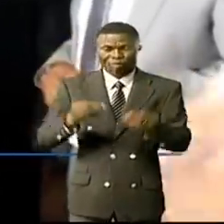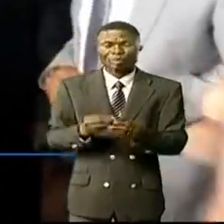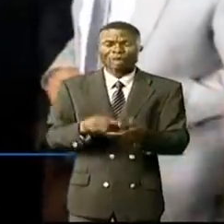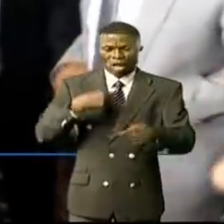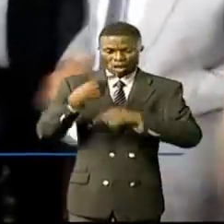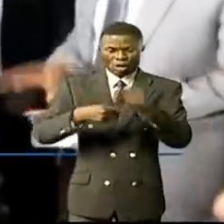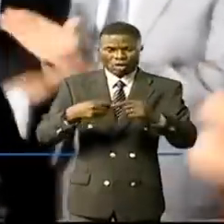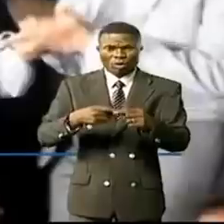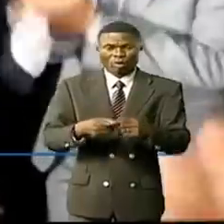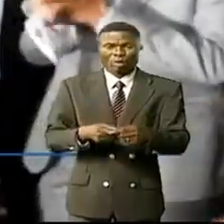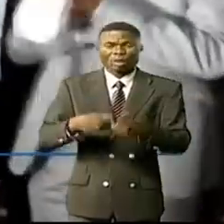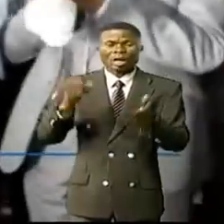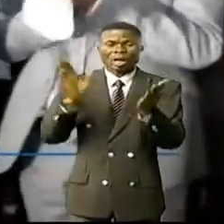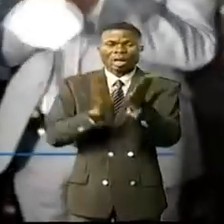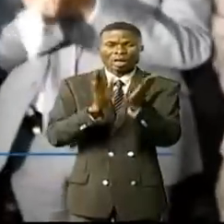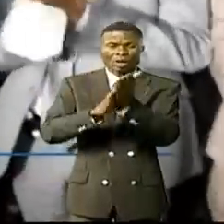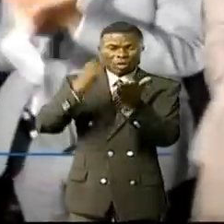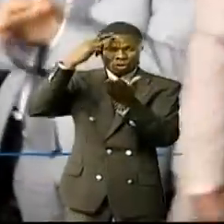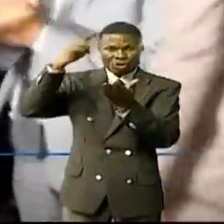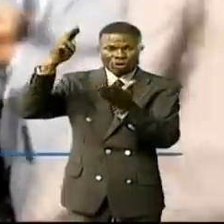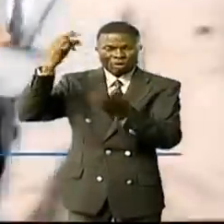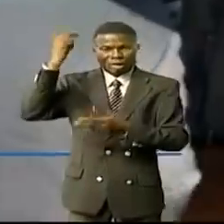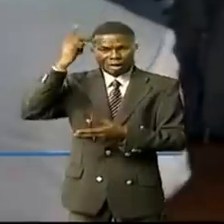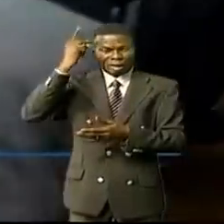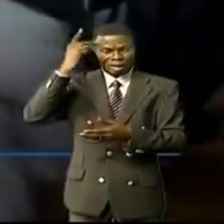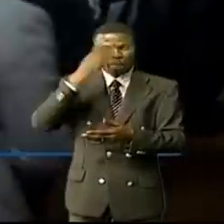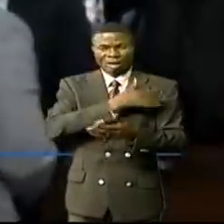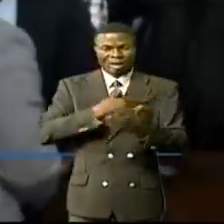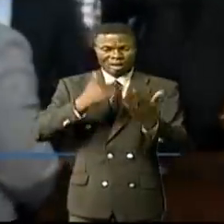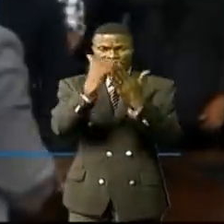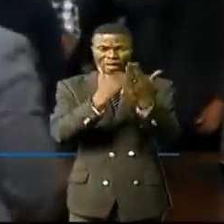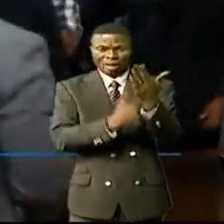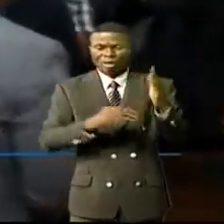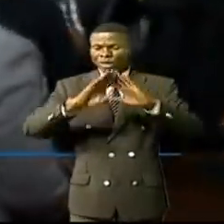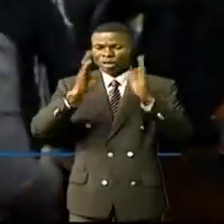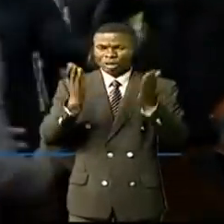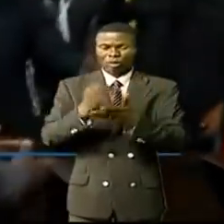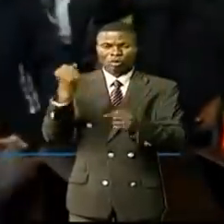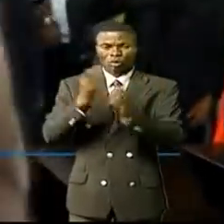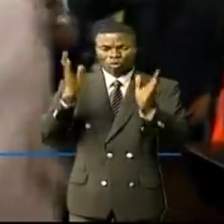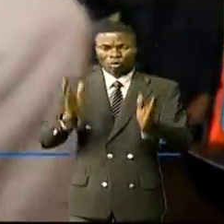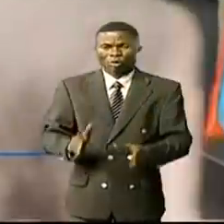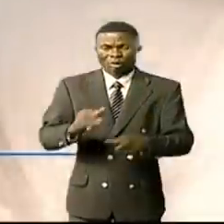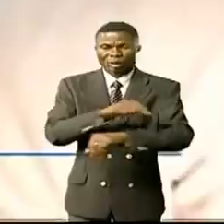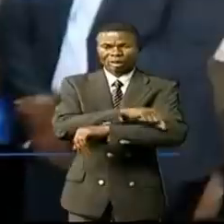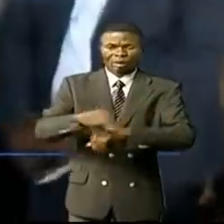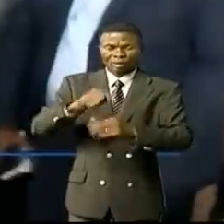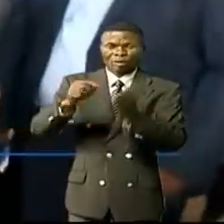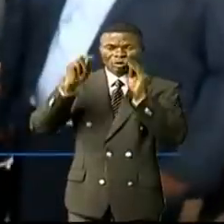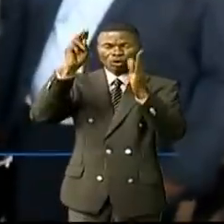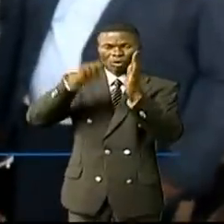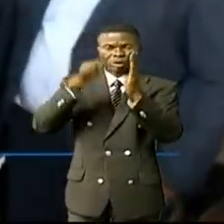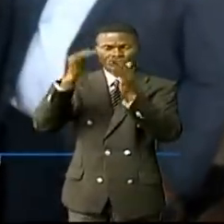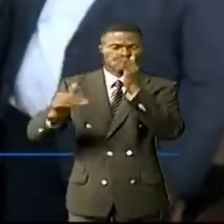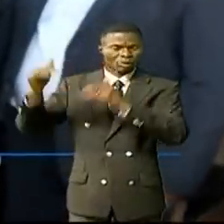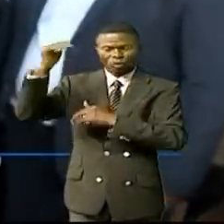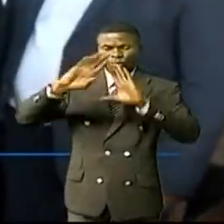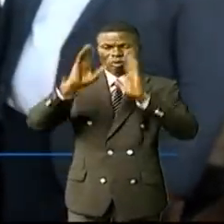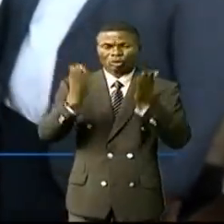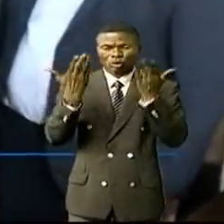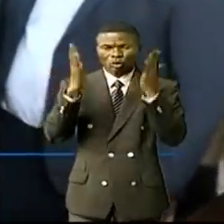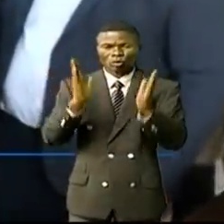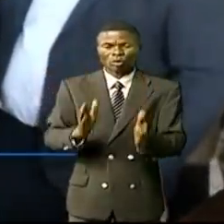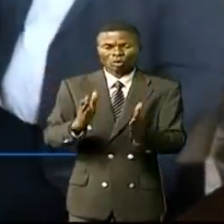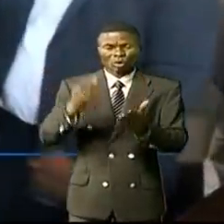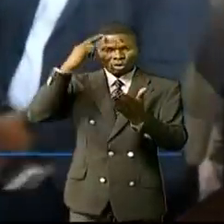à partir de l'INUKIN, l'opération d'identification de tous les personnels au sein de l'ESU et de tous les étudiants de toutes